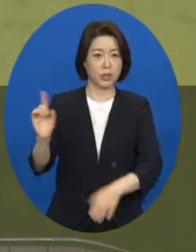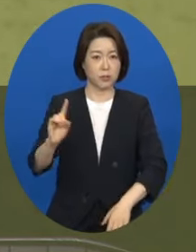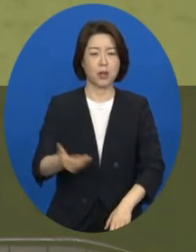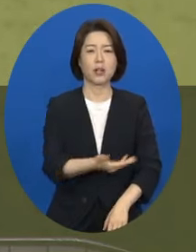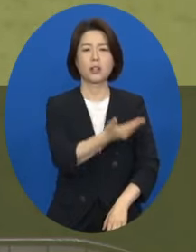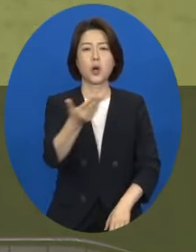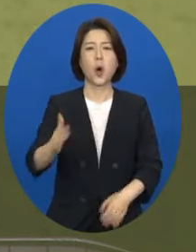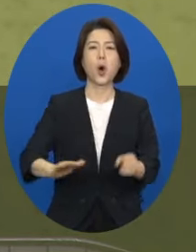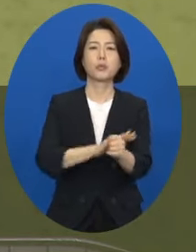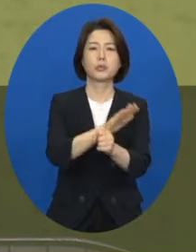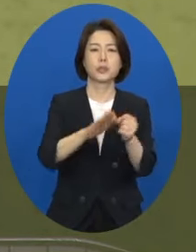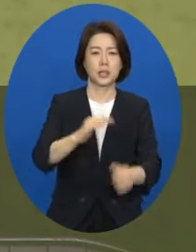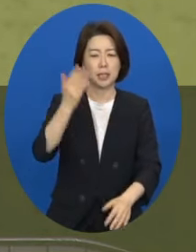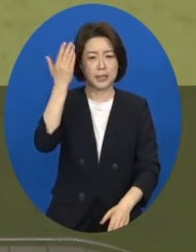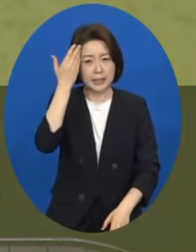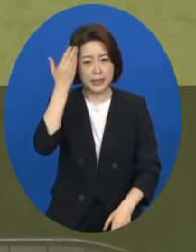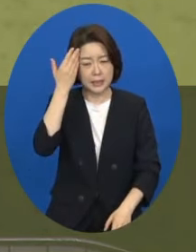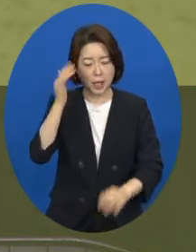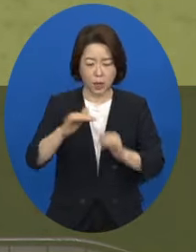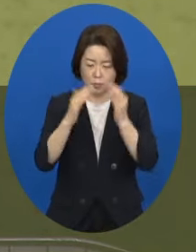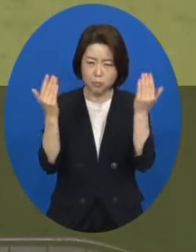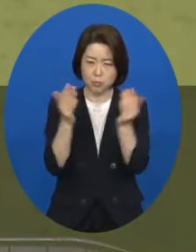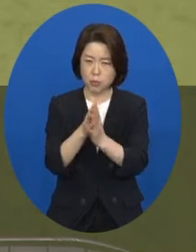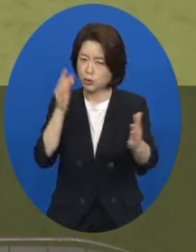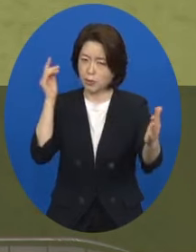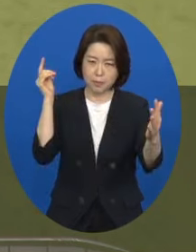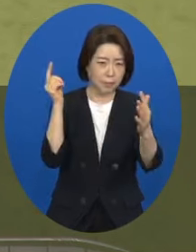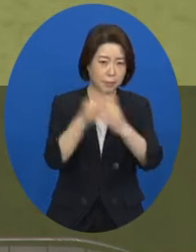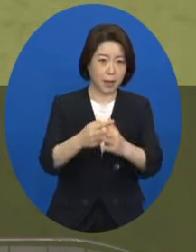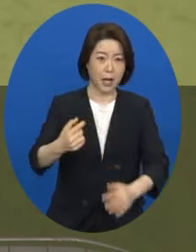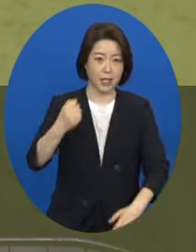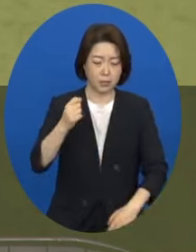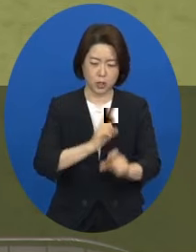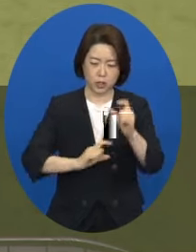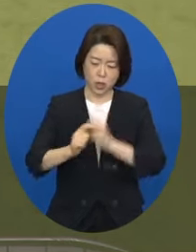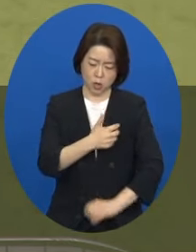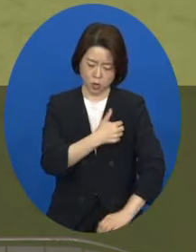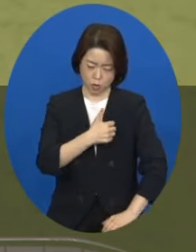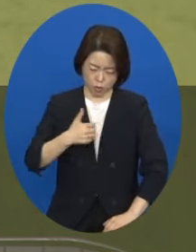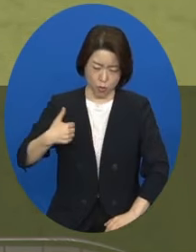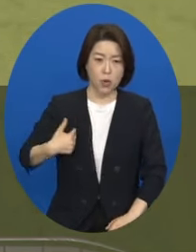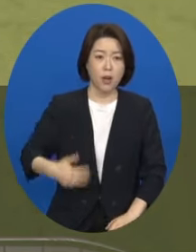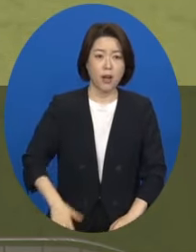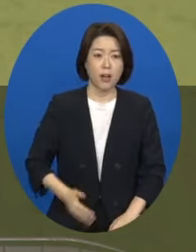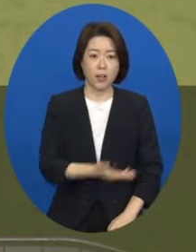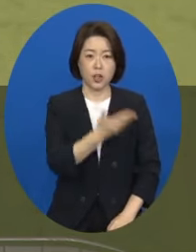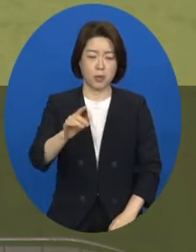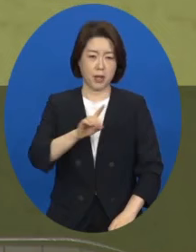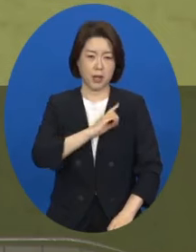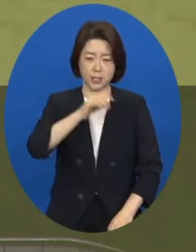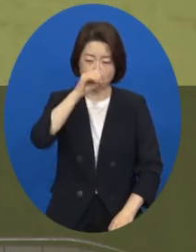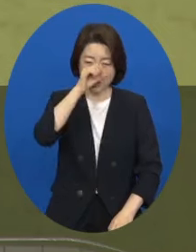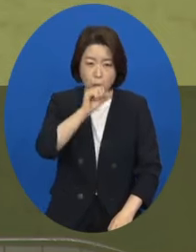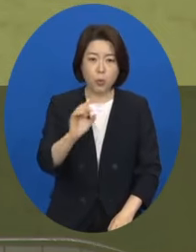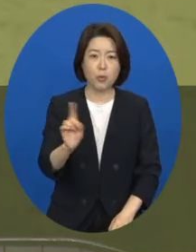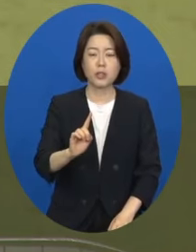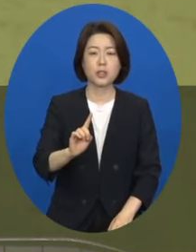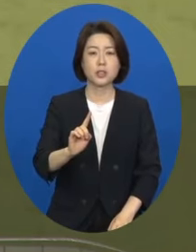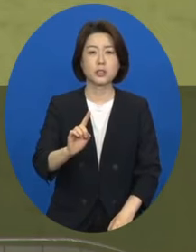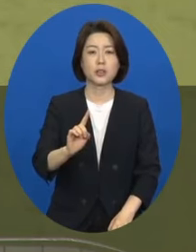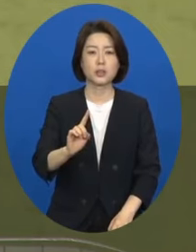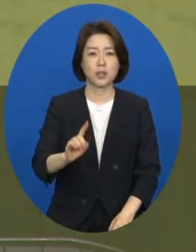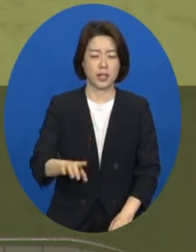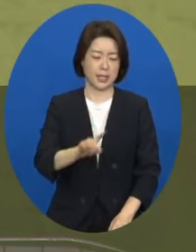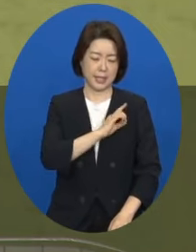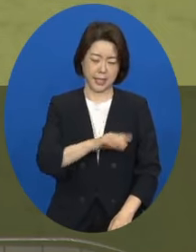모든 통찰력, 인사이트로 더욱 풍성하게 되어 여러분이 가장 좋은 것이 무엇인가 다른 번역에는